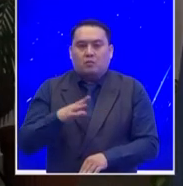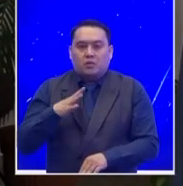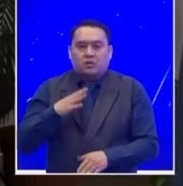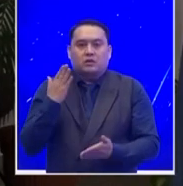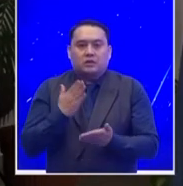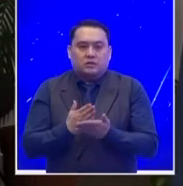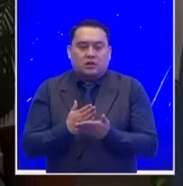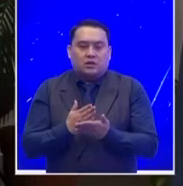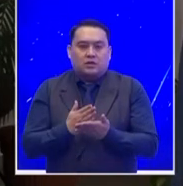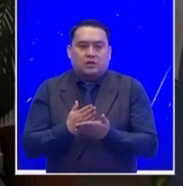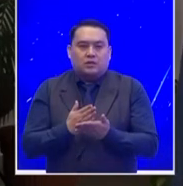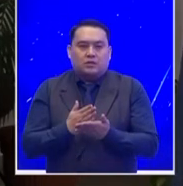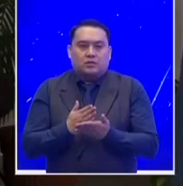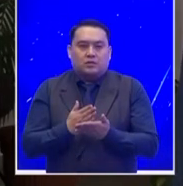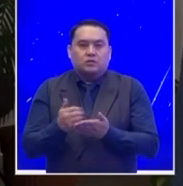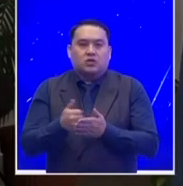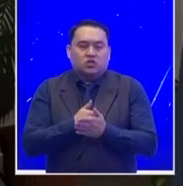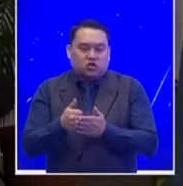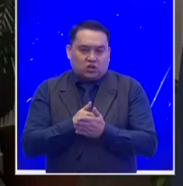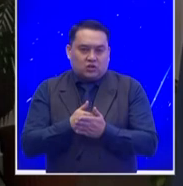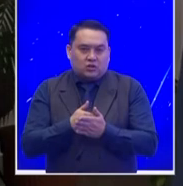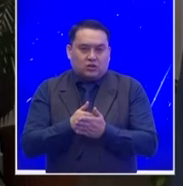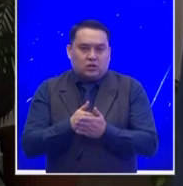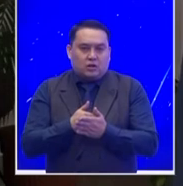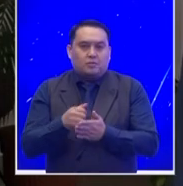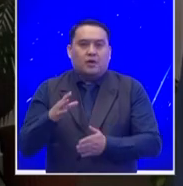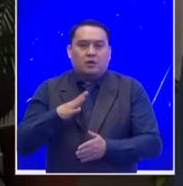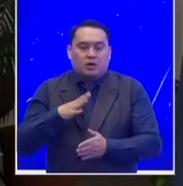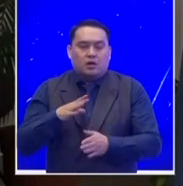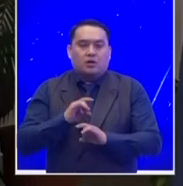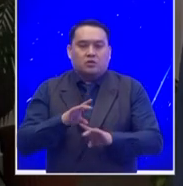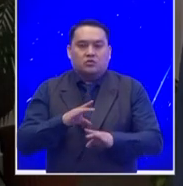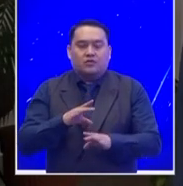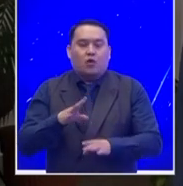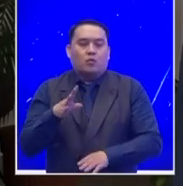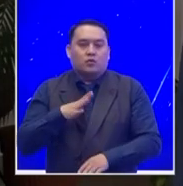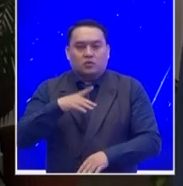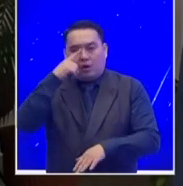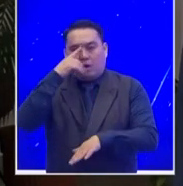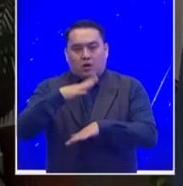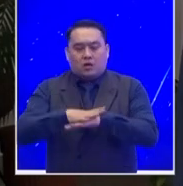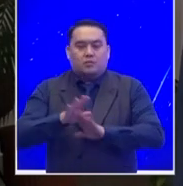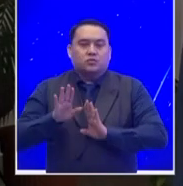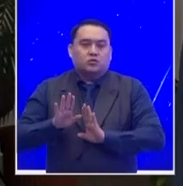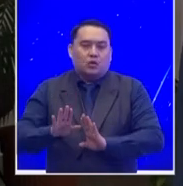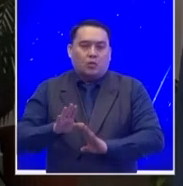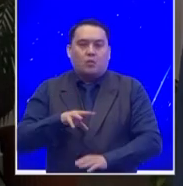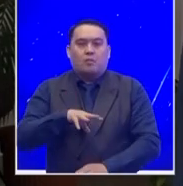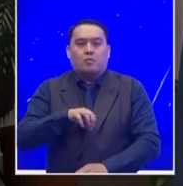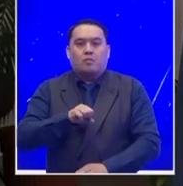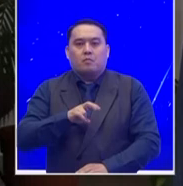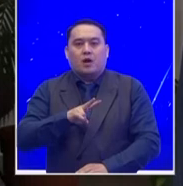есть определенные достижения. Оно было отмечено. В свою очередь, Багдат Манзоров отметил, что ему